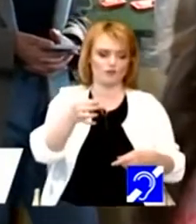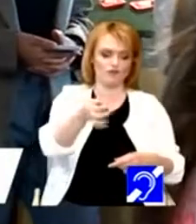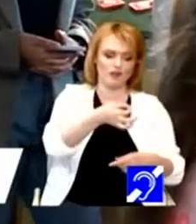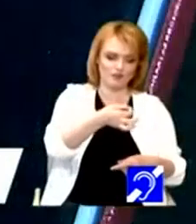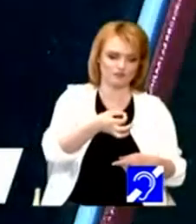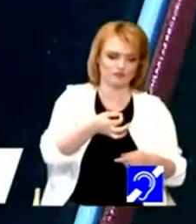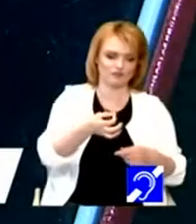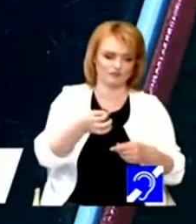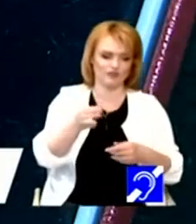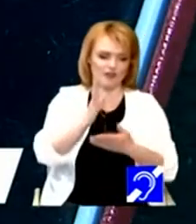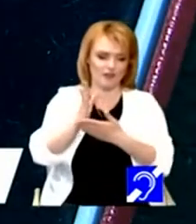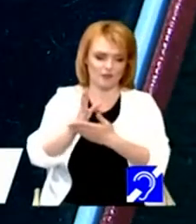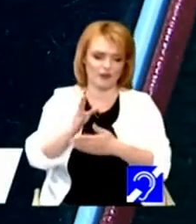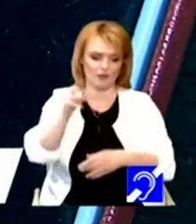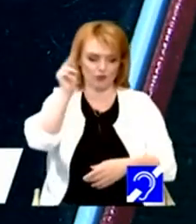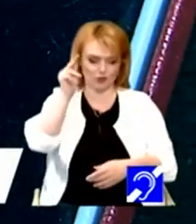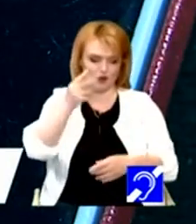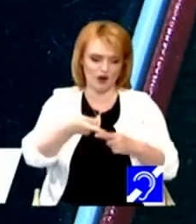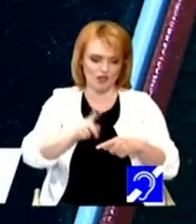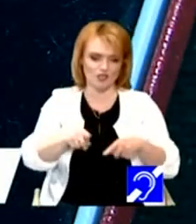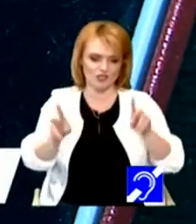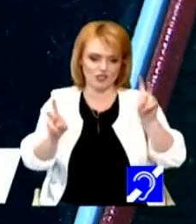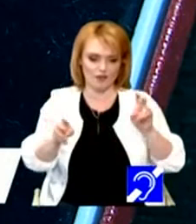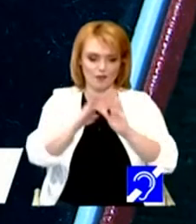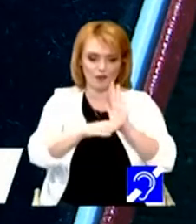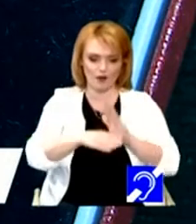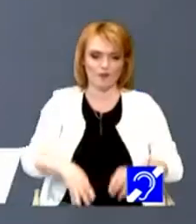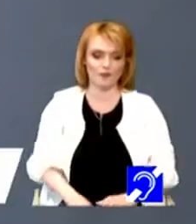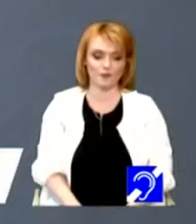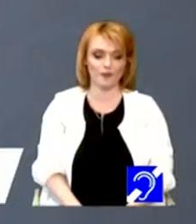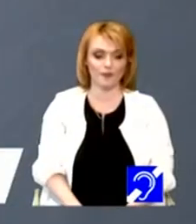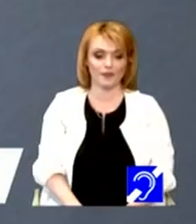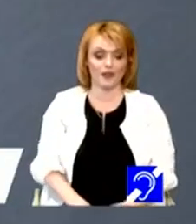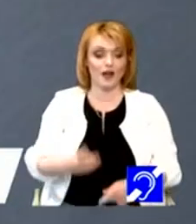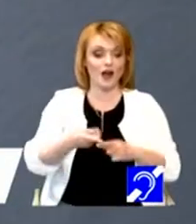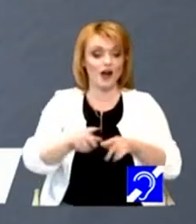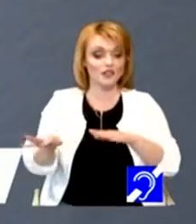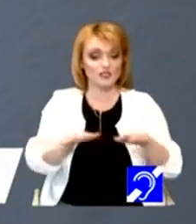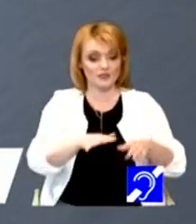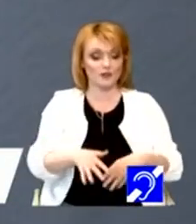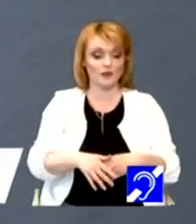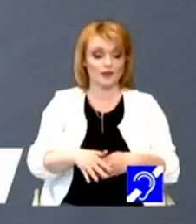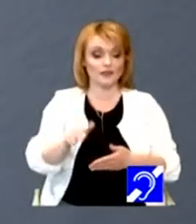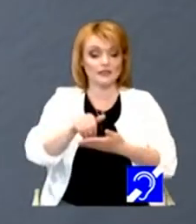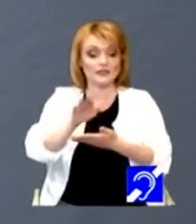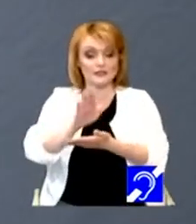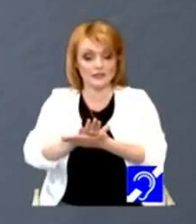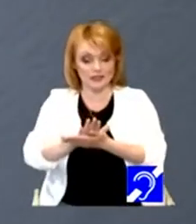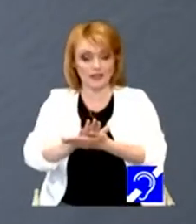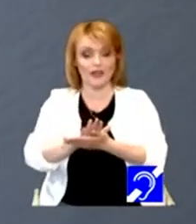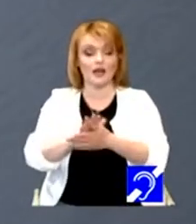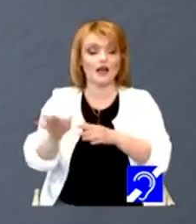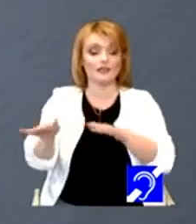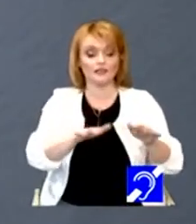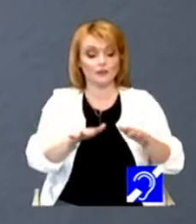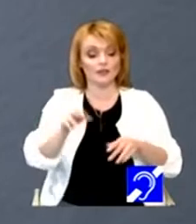realitate și monedele și să asculte mai multe informații. Acest eveniment se înscrie în seria de evenimente de educație financiară